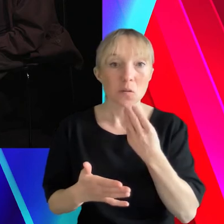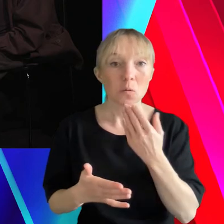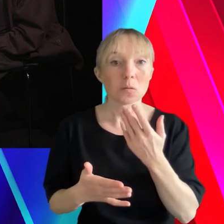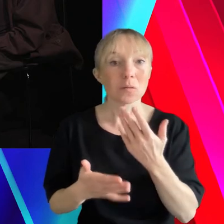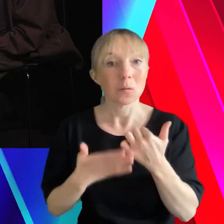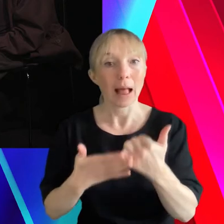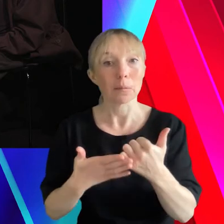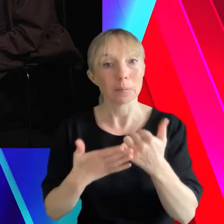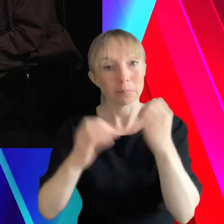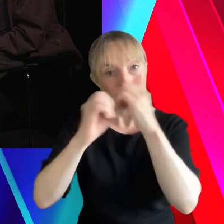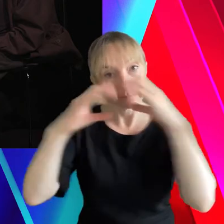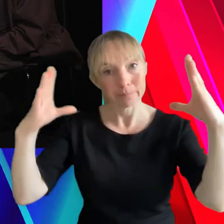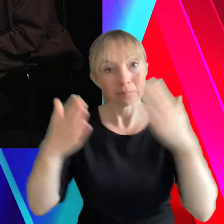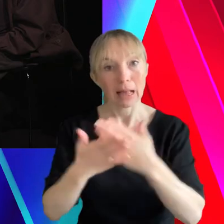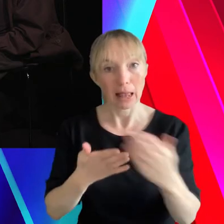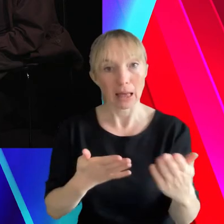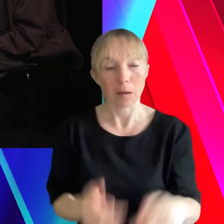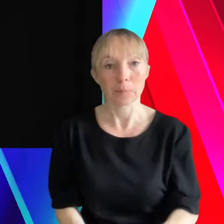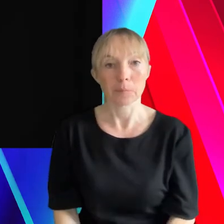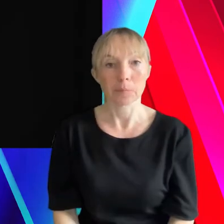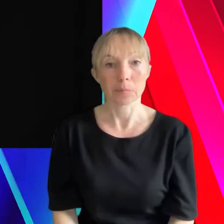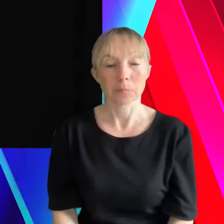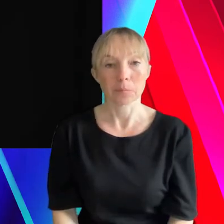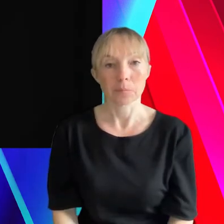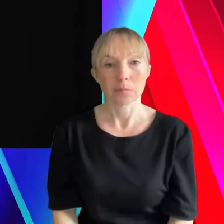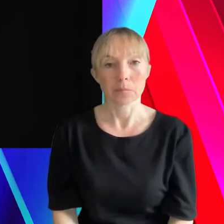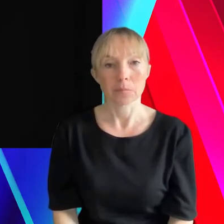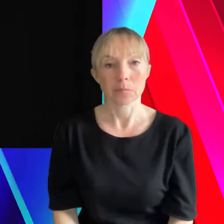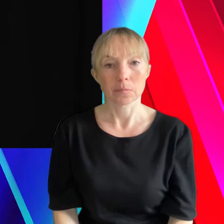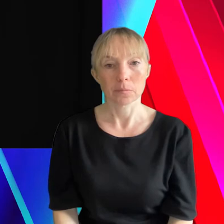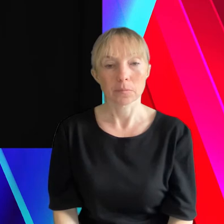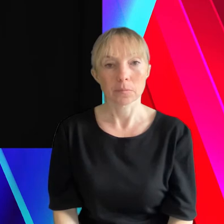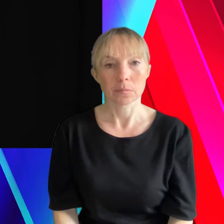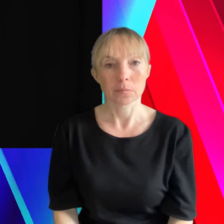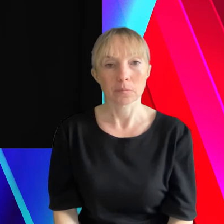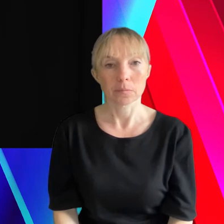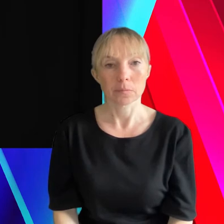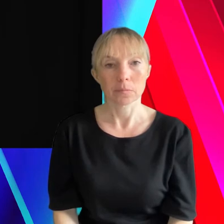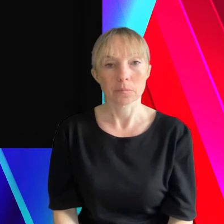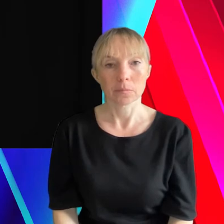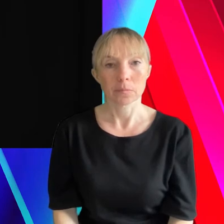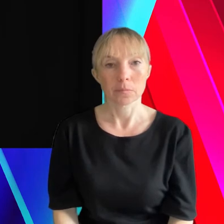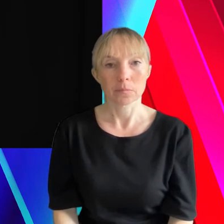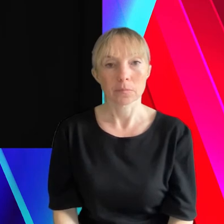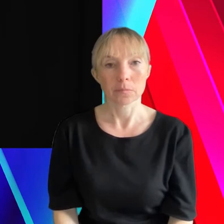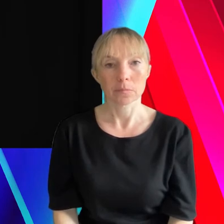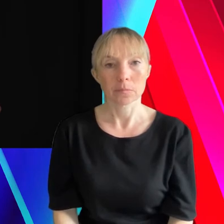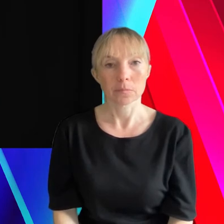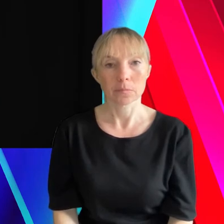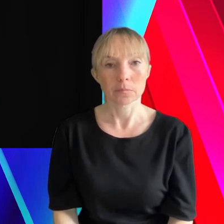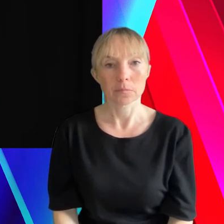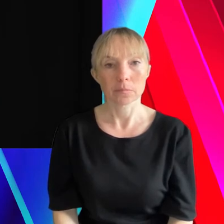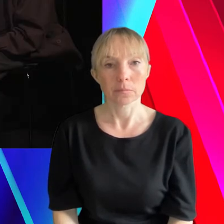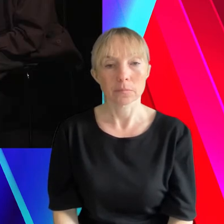clearer. فکر کنید که من با یه دوستی به من زنگ میزنه بعد از مدت‌ها و میگه که بیا قراری بذاریم و یه